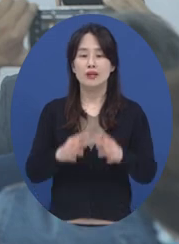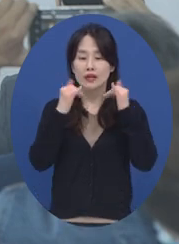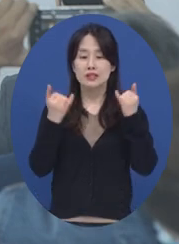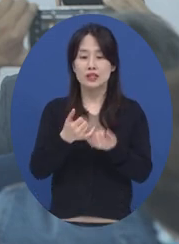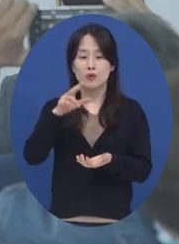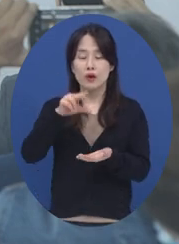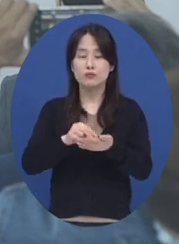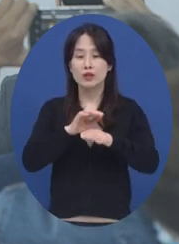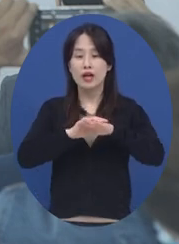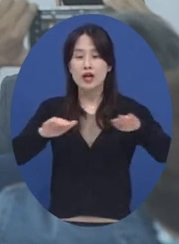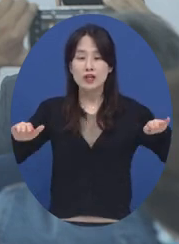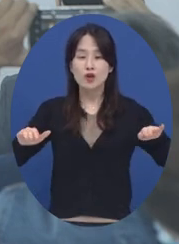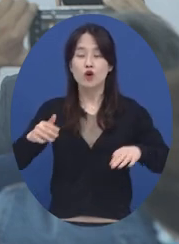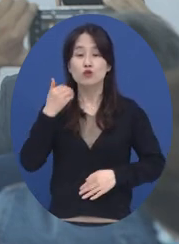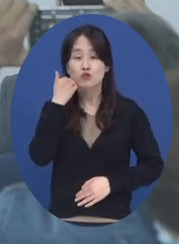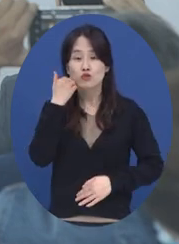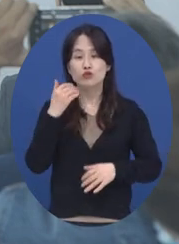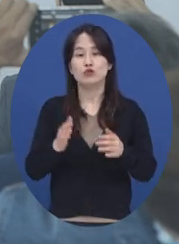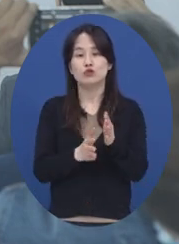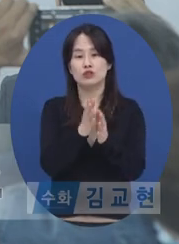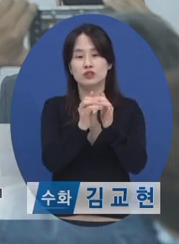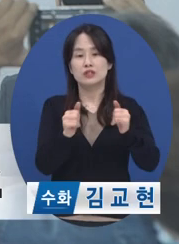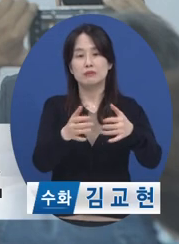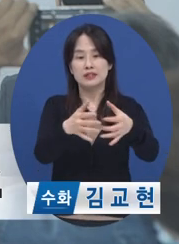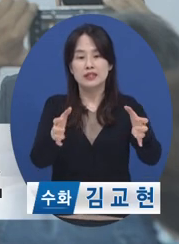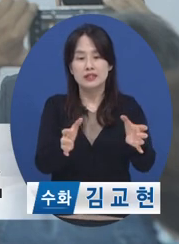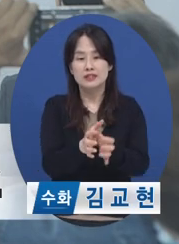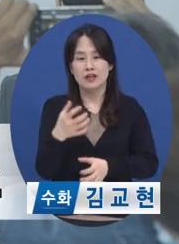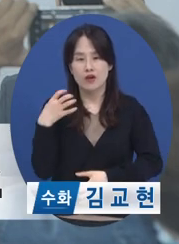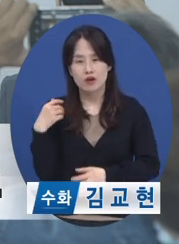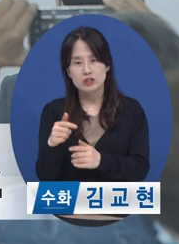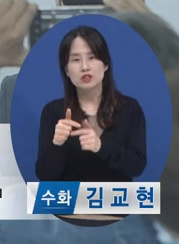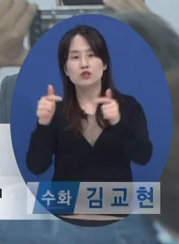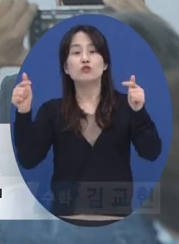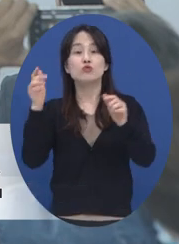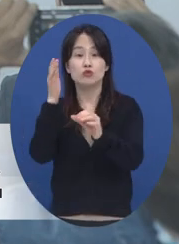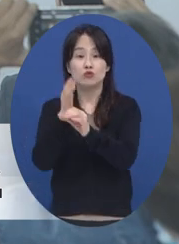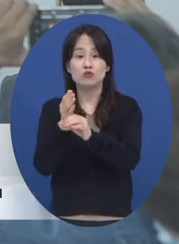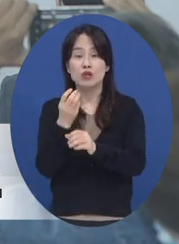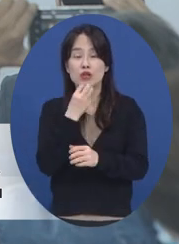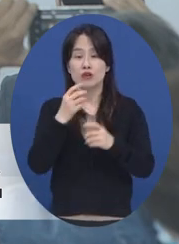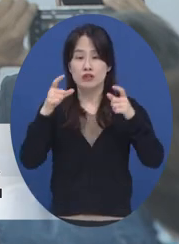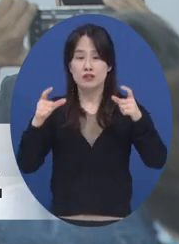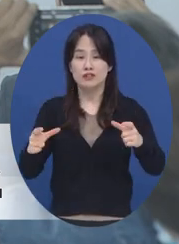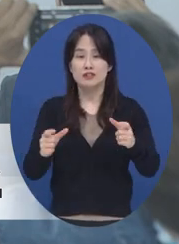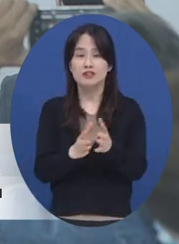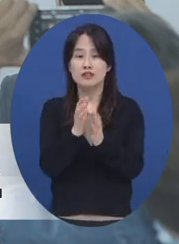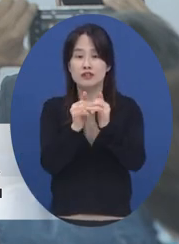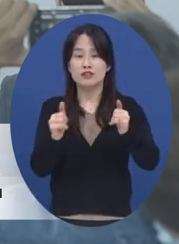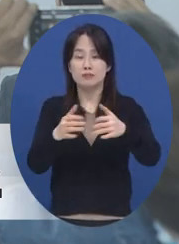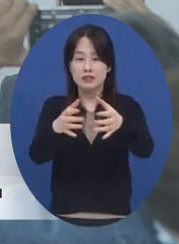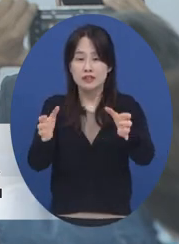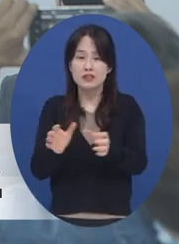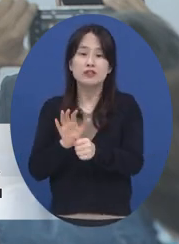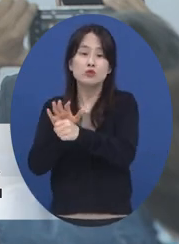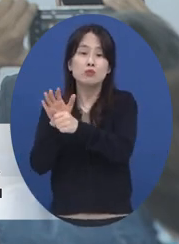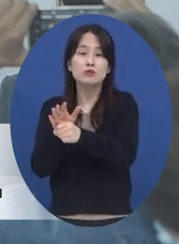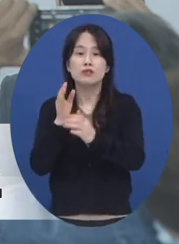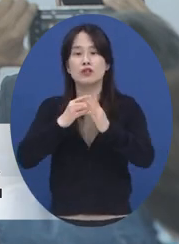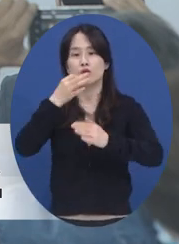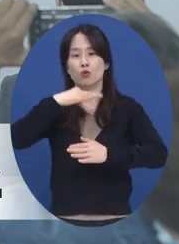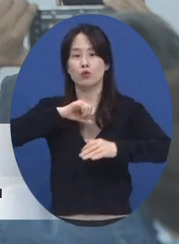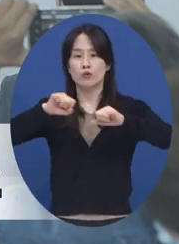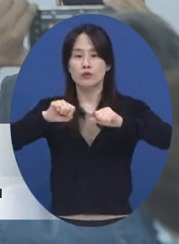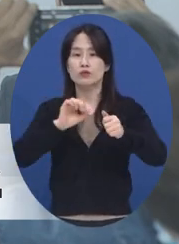사회문제를 해결하는 주체로서 시민사회단체의 역할이 커지고 있는데요 경기지역 시민사회단체를 지원할